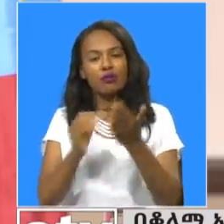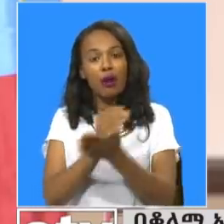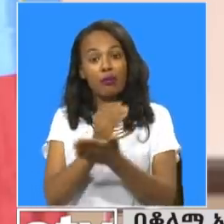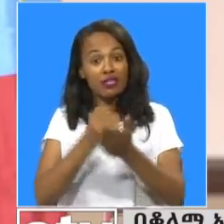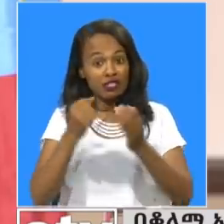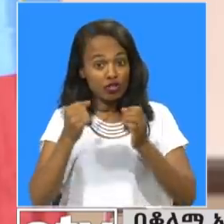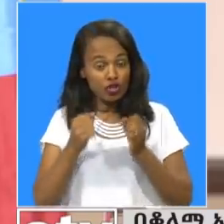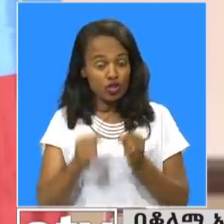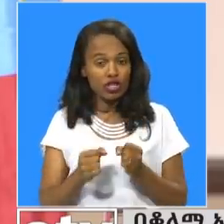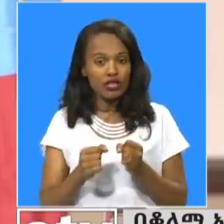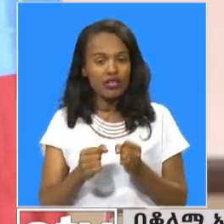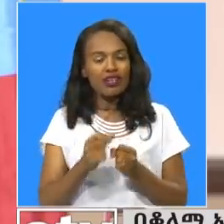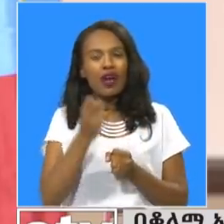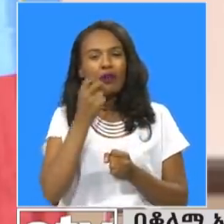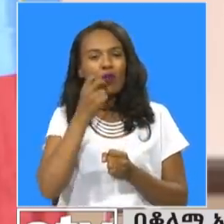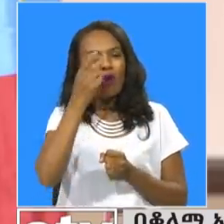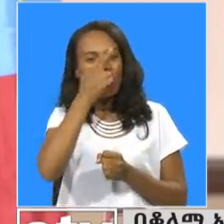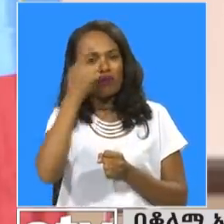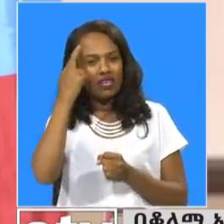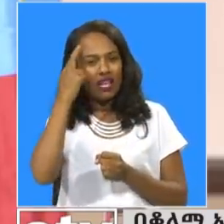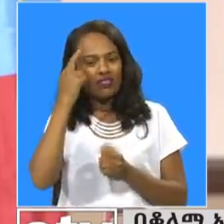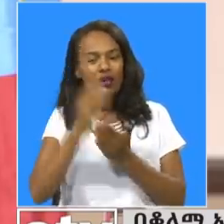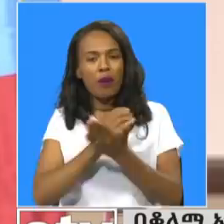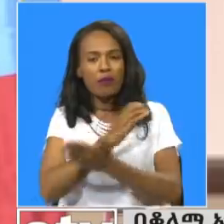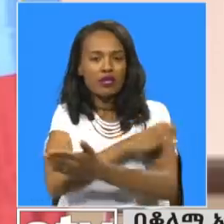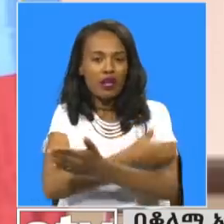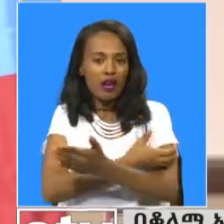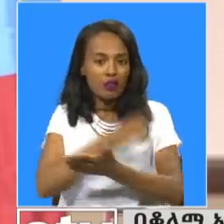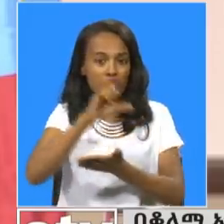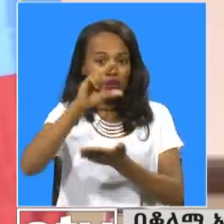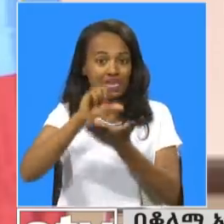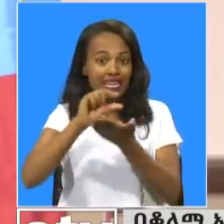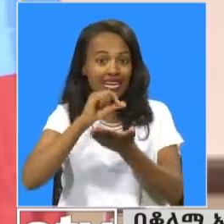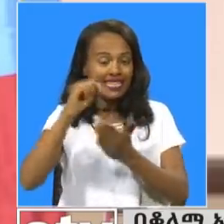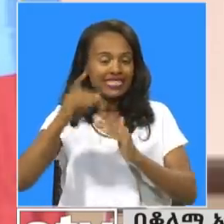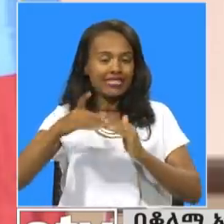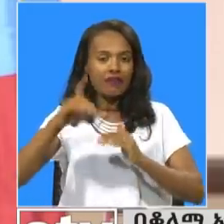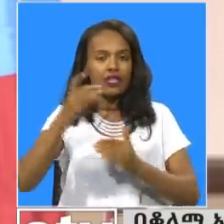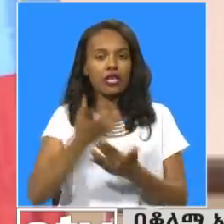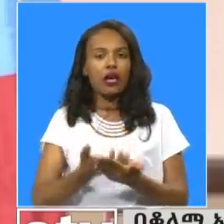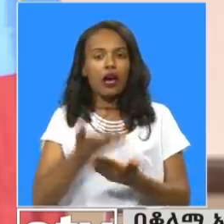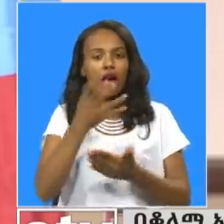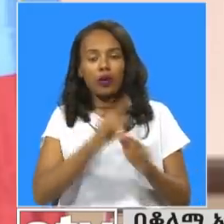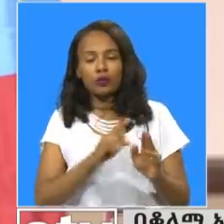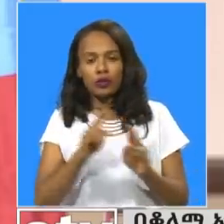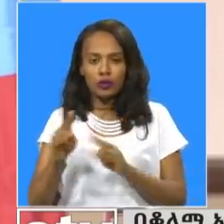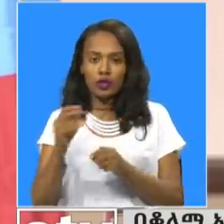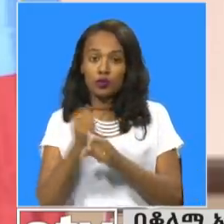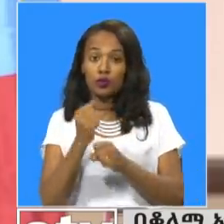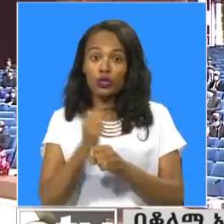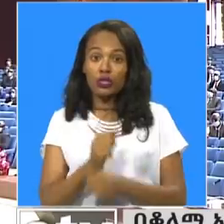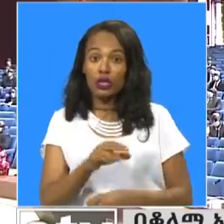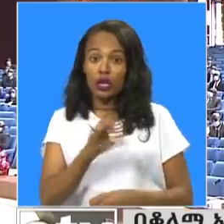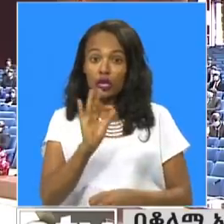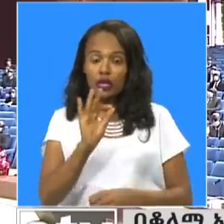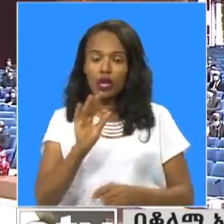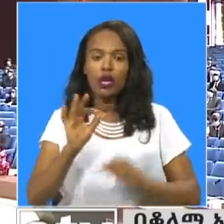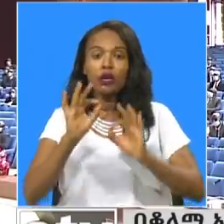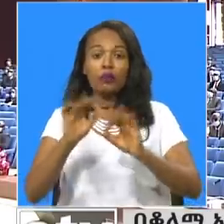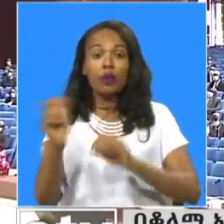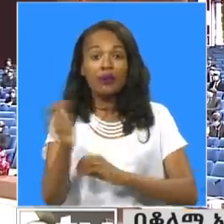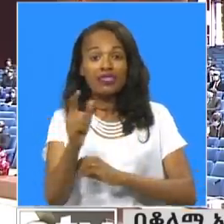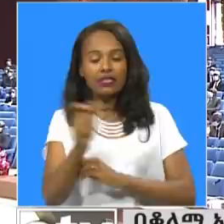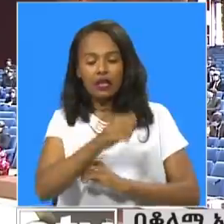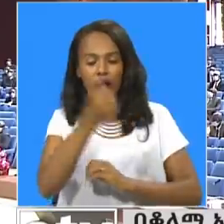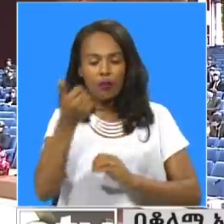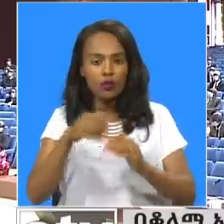እንዲችል እና በውሃ ምክንያት የማምረት አቅሙ እንዳይቀንስ ከፍተኛ የሆነ ሀብት ተመድቦ እየተሰራ ይገኛል። በምርጥ ዘርና